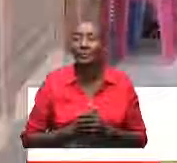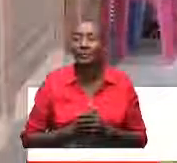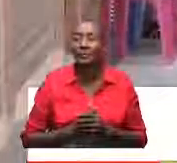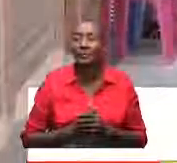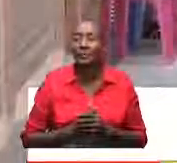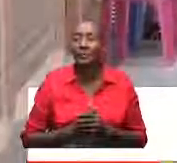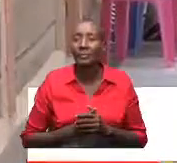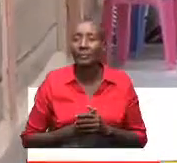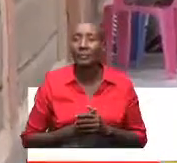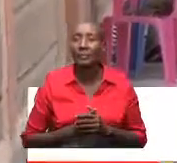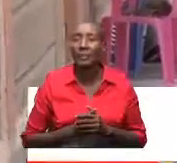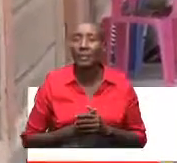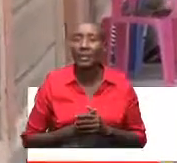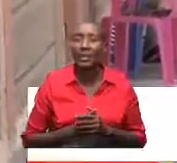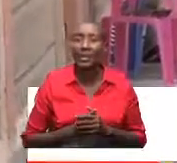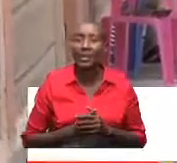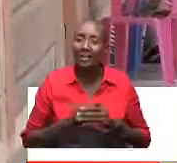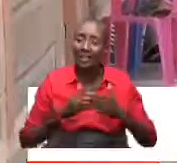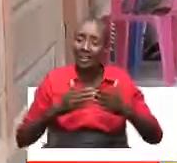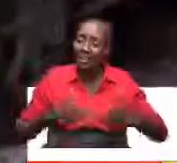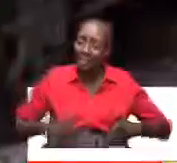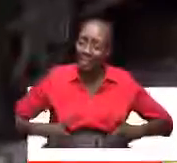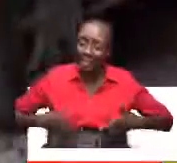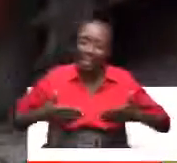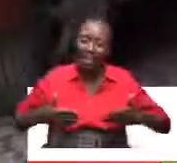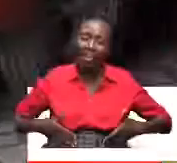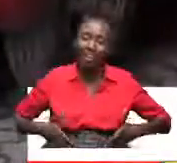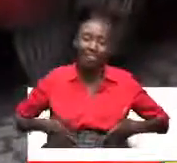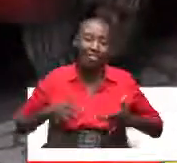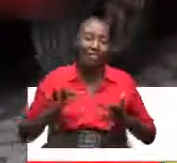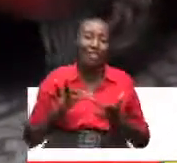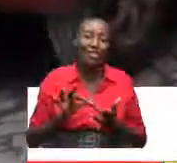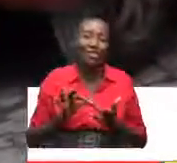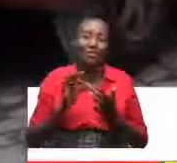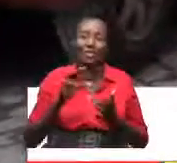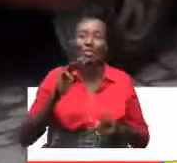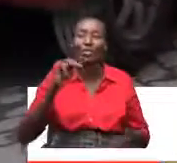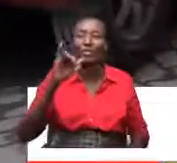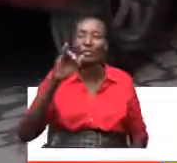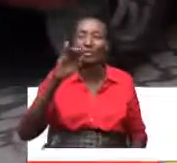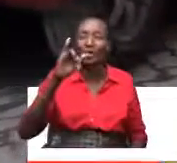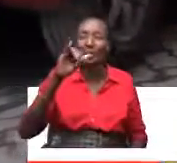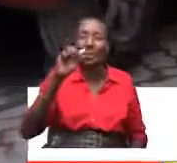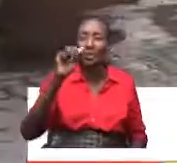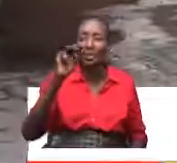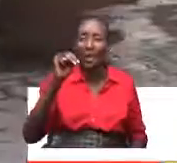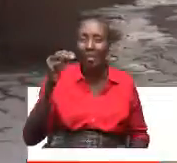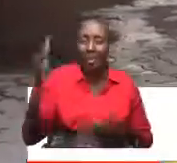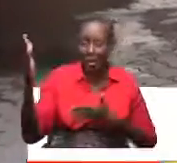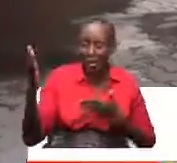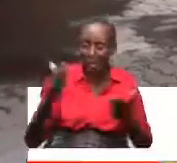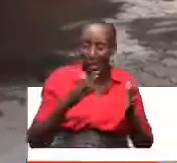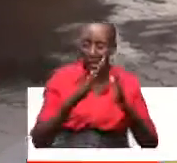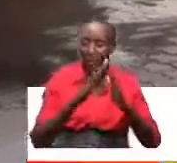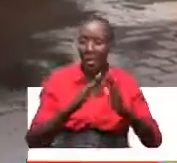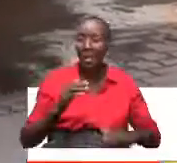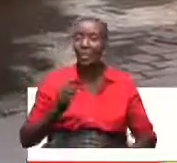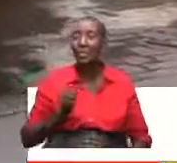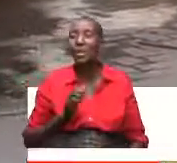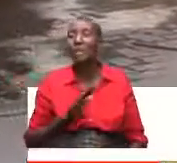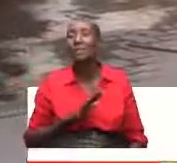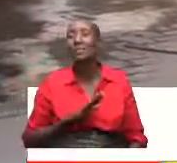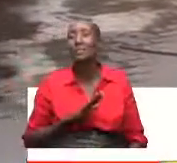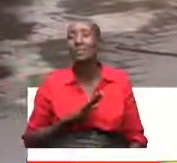Kwa utaratibu mwingi na furaha ya aina yake, Miriam Wawira ananikaribisha kwake.